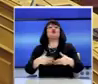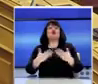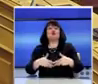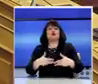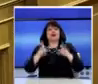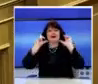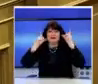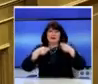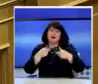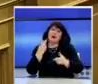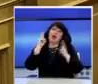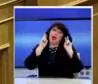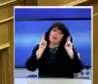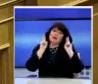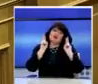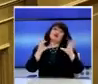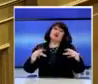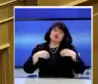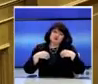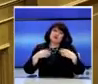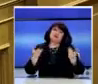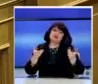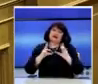να γίνει δεκτό το αίτημα.